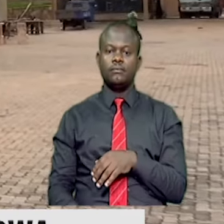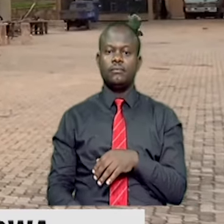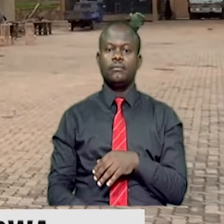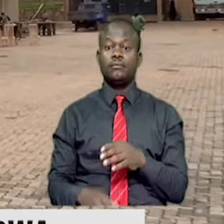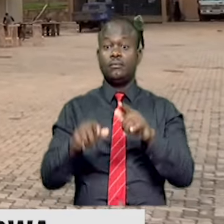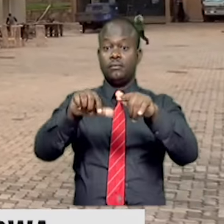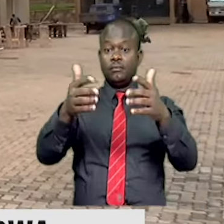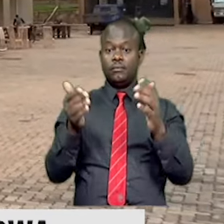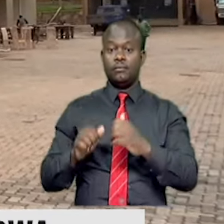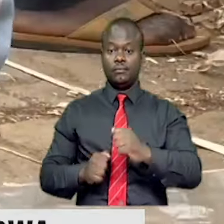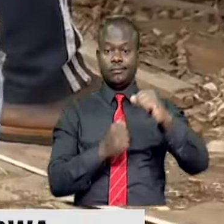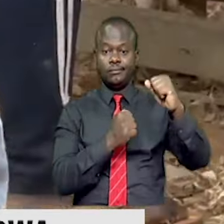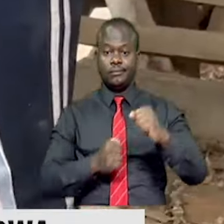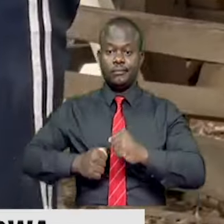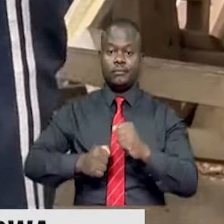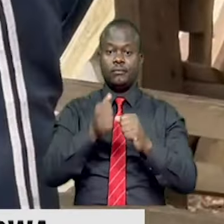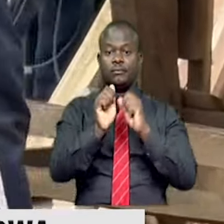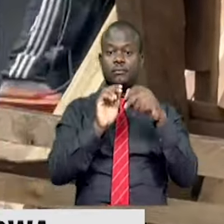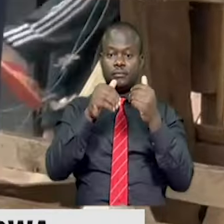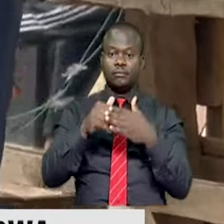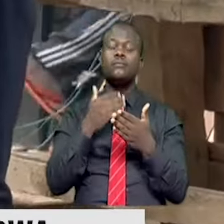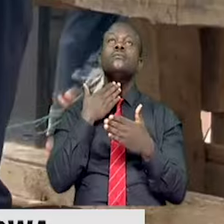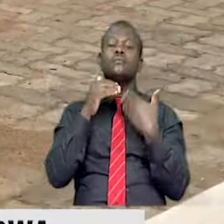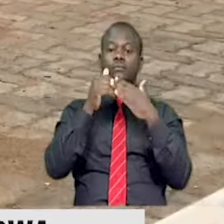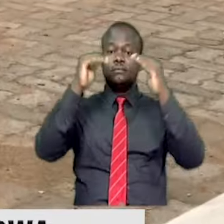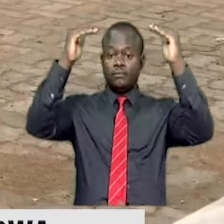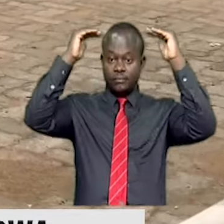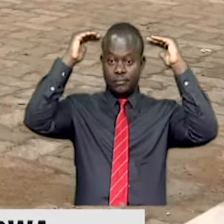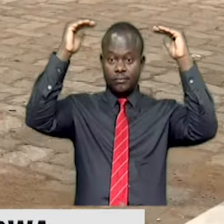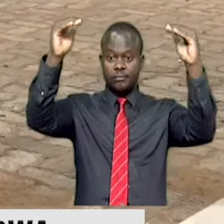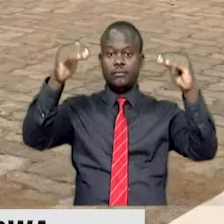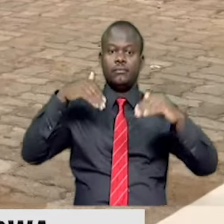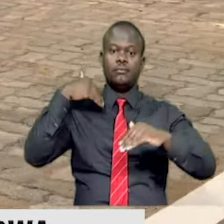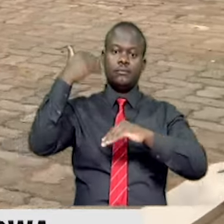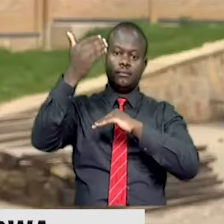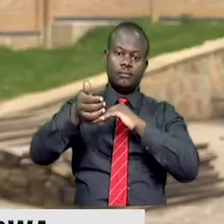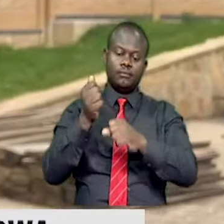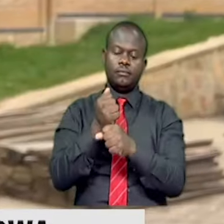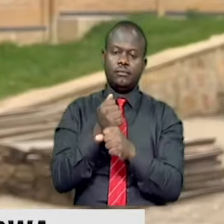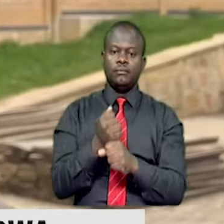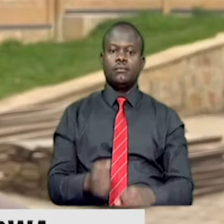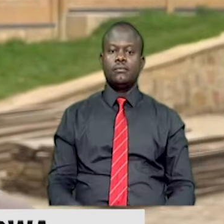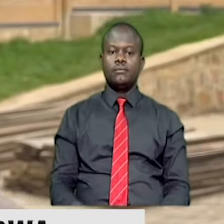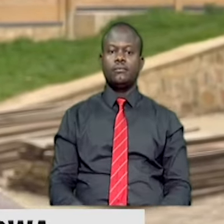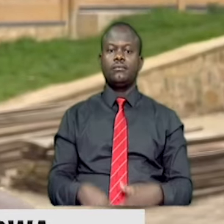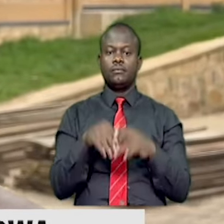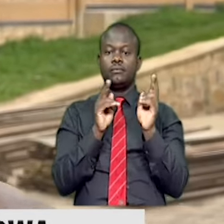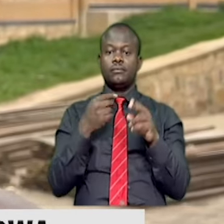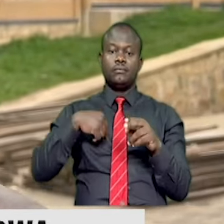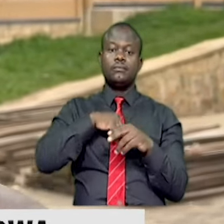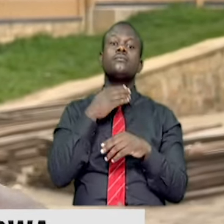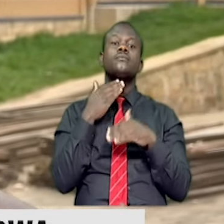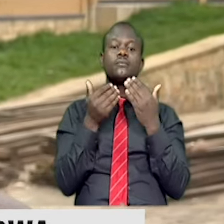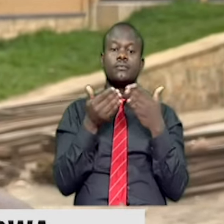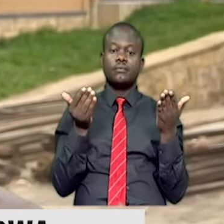imbere y'aho babariza niyo aba babaji bifuza ko yasakarwa bakajya bahakorera. Ubundi icyo twifuza ni